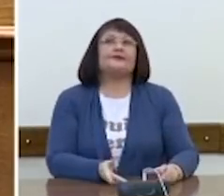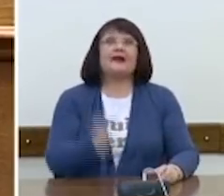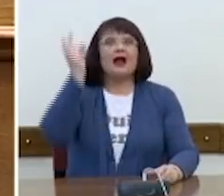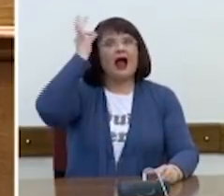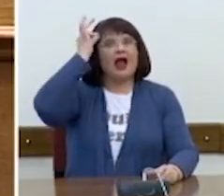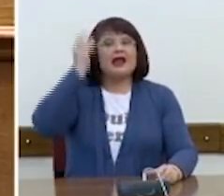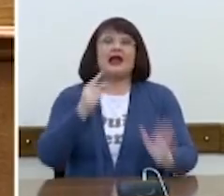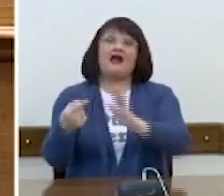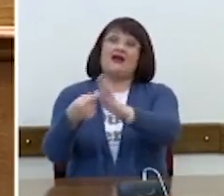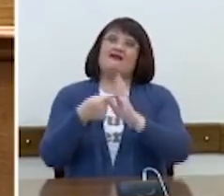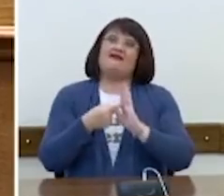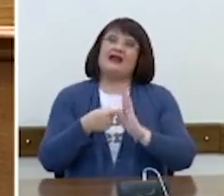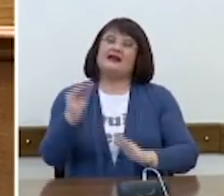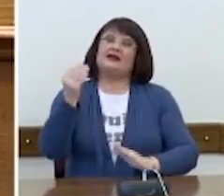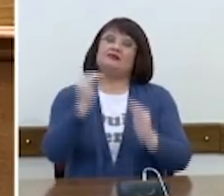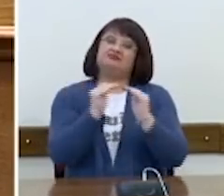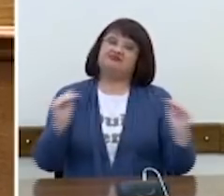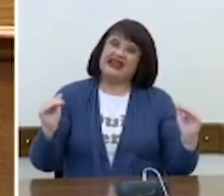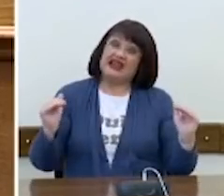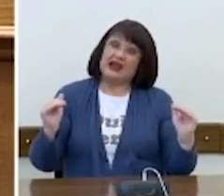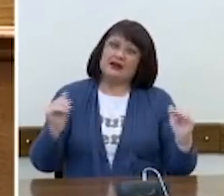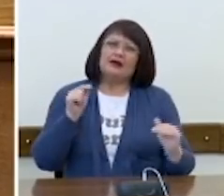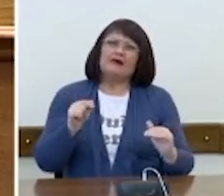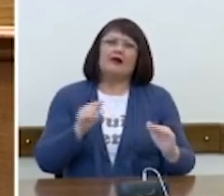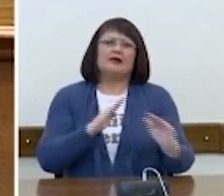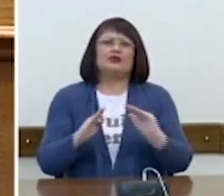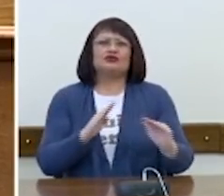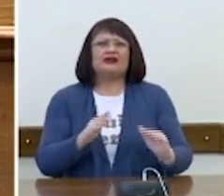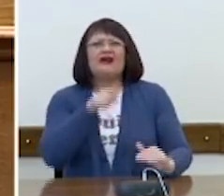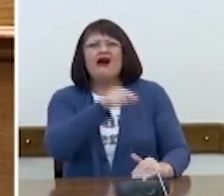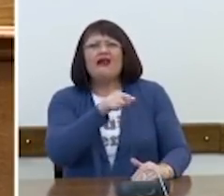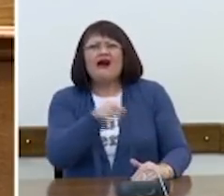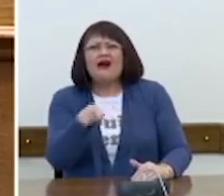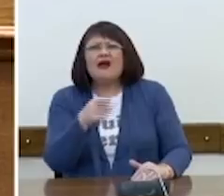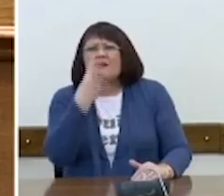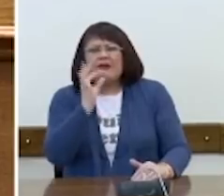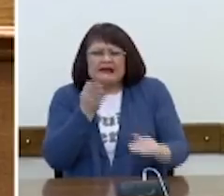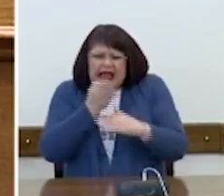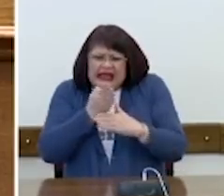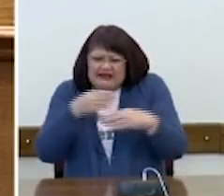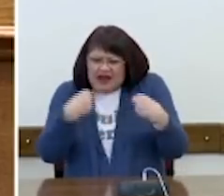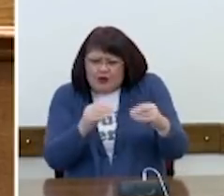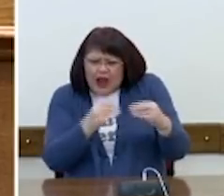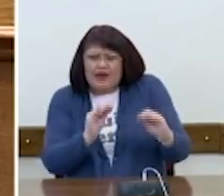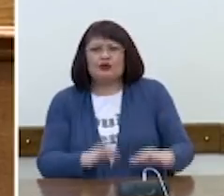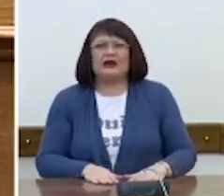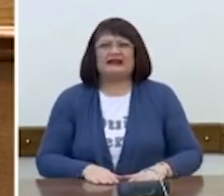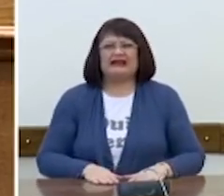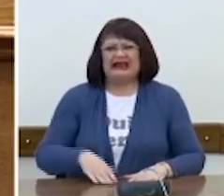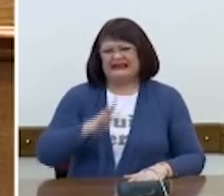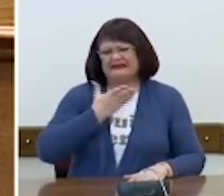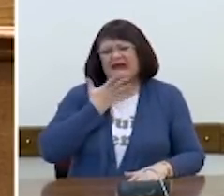της παγκόσμιας ειρήνης. Εκείνο δε που με αηδίασε περισσότερο ήταν ο ρόλος των επιστημόνων σε αυτή την ταρατώδη